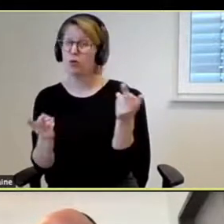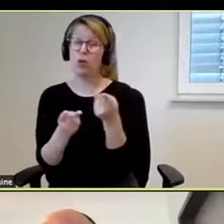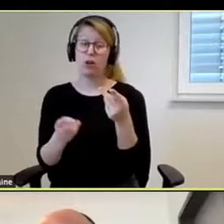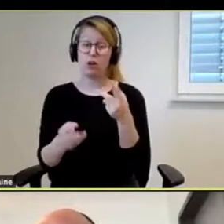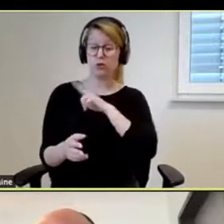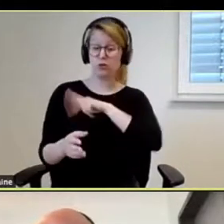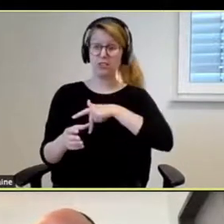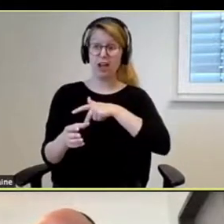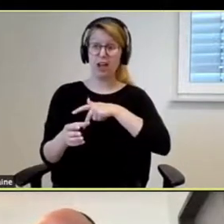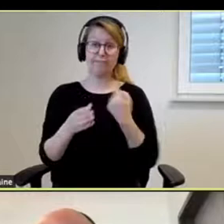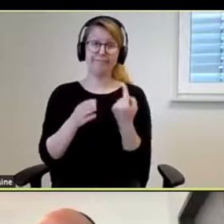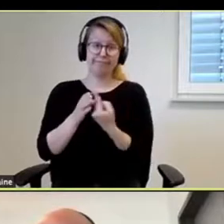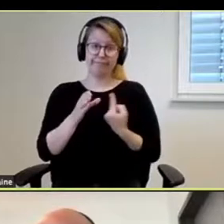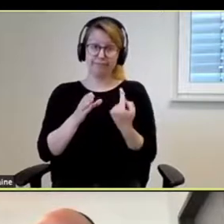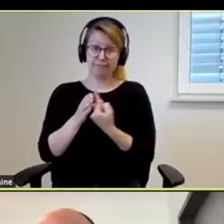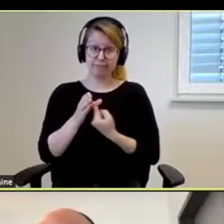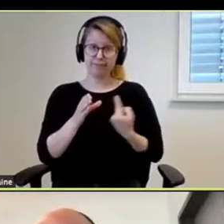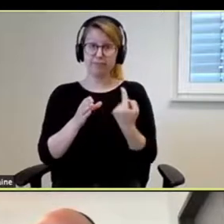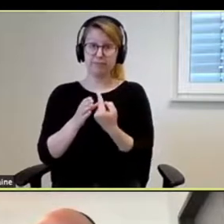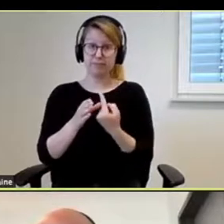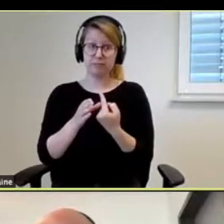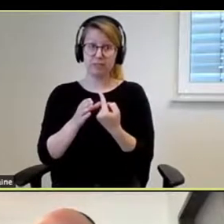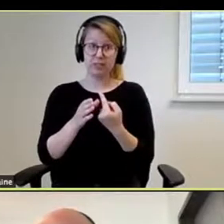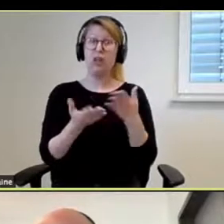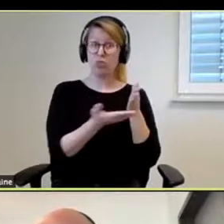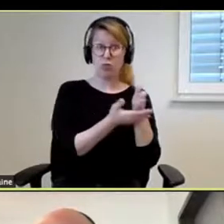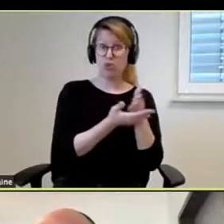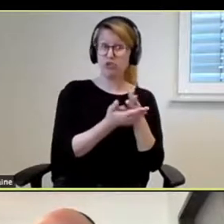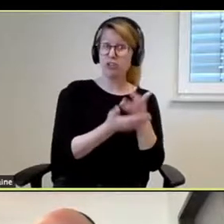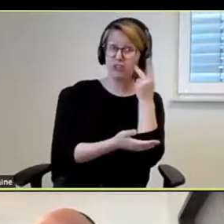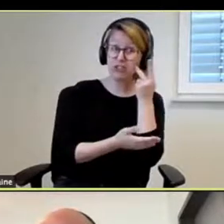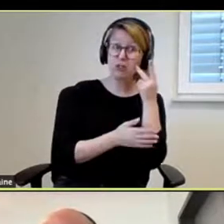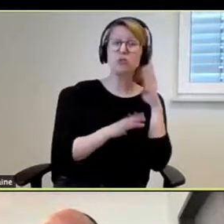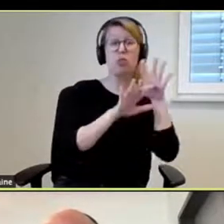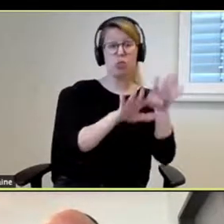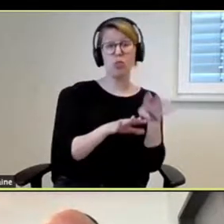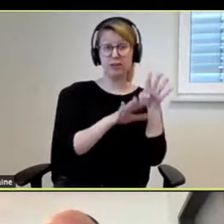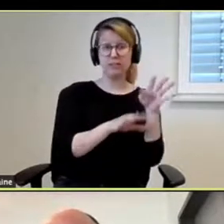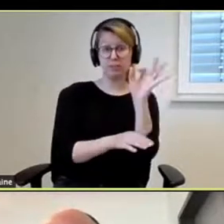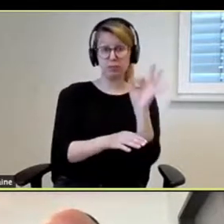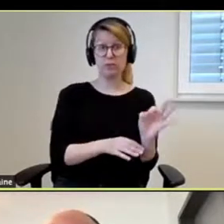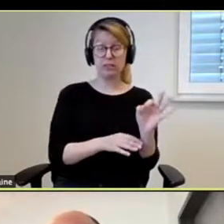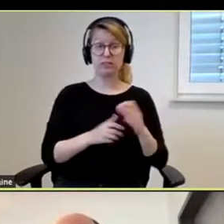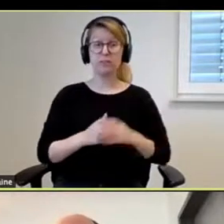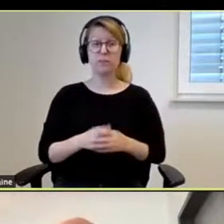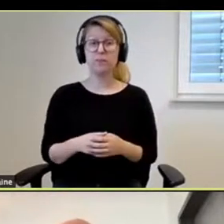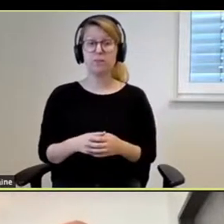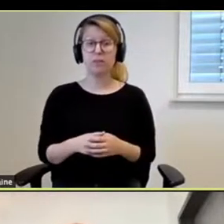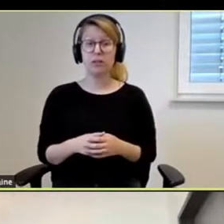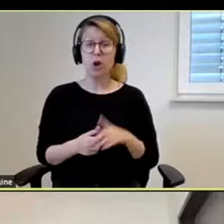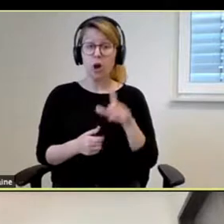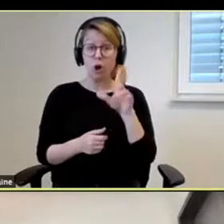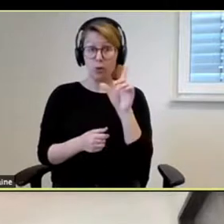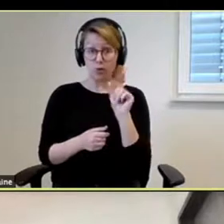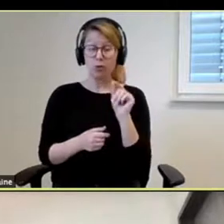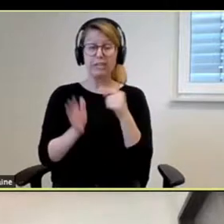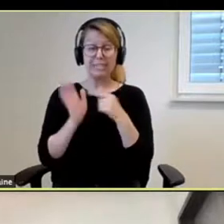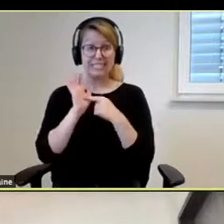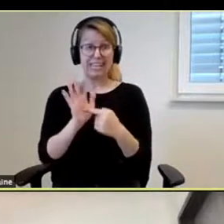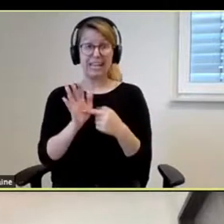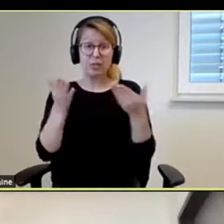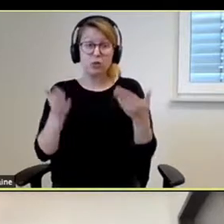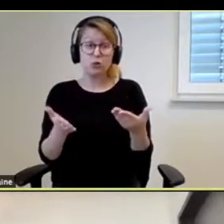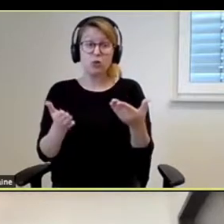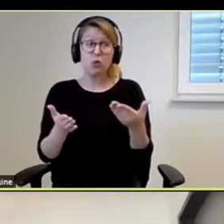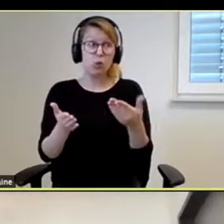einer Moyenne von 19%. Das heißt also, führen wir ein Defi, mir in anderem stehen.